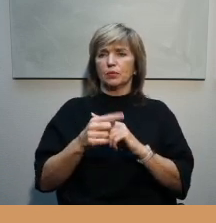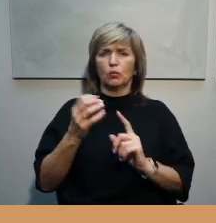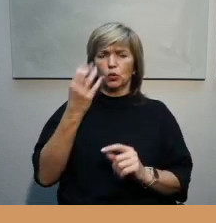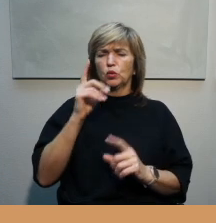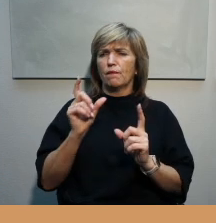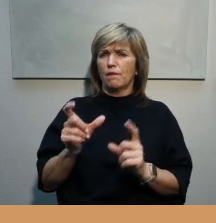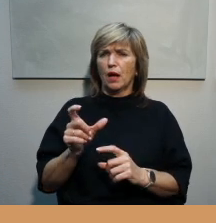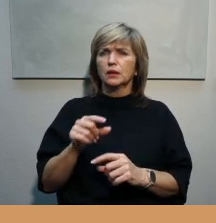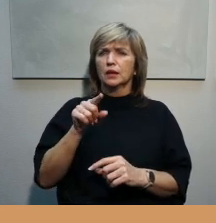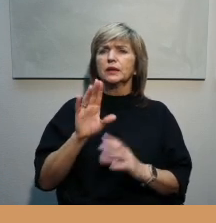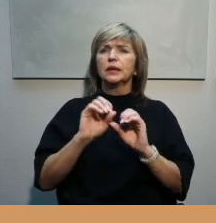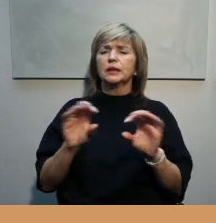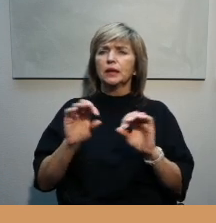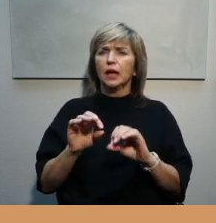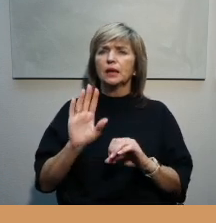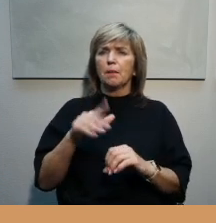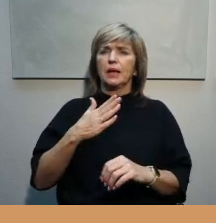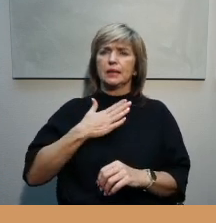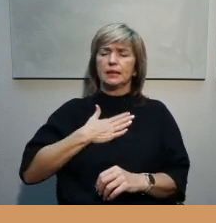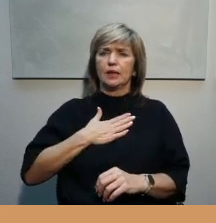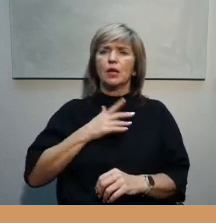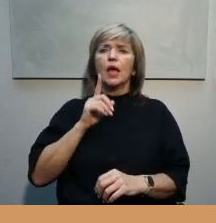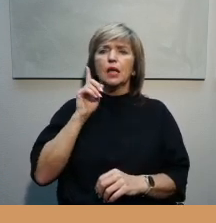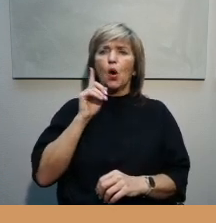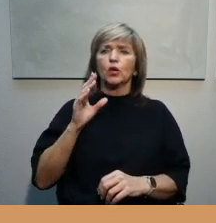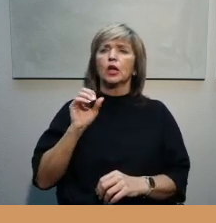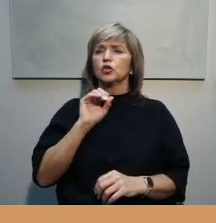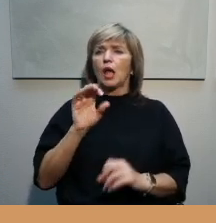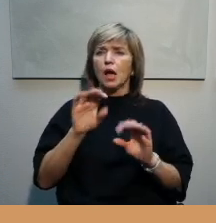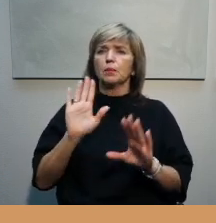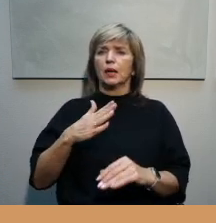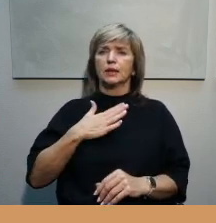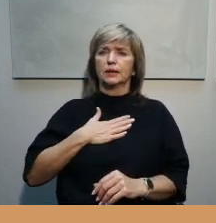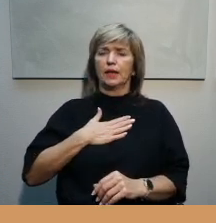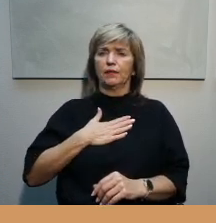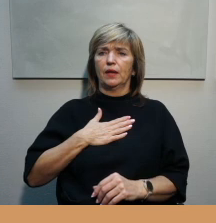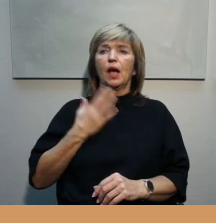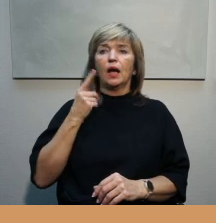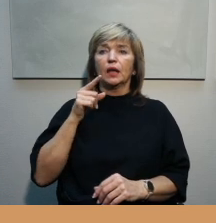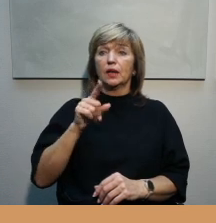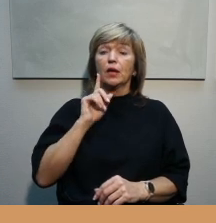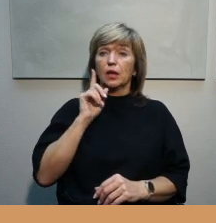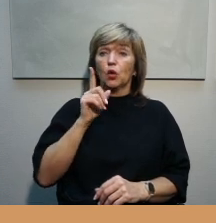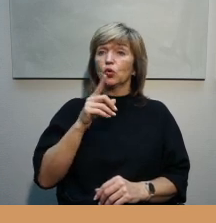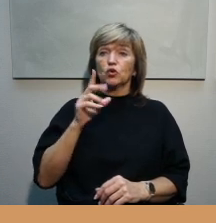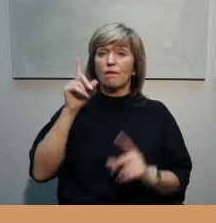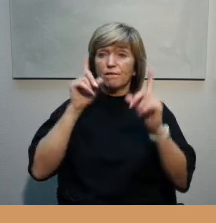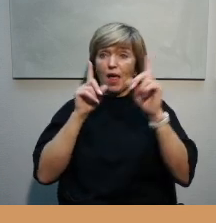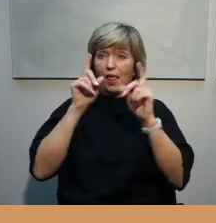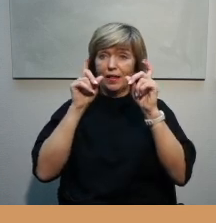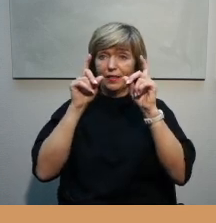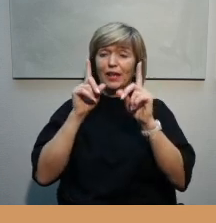vai ne? Bet tas ir stāsts par sevi, jauniešu stāsts par sevi. Tad, kad tie jaunieši to vēlniņu vietā